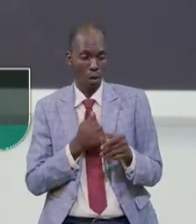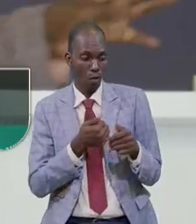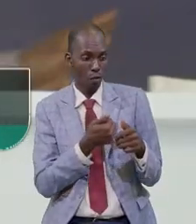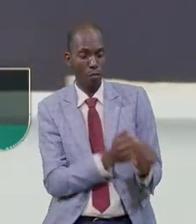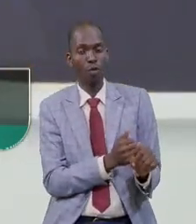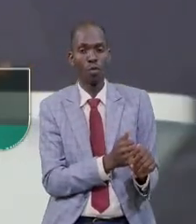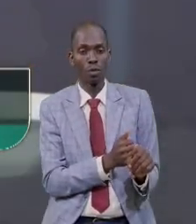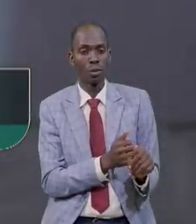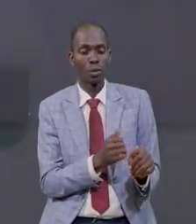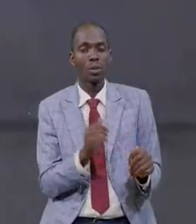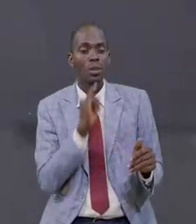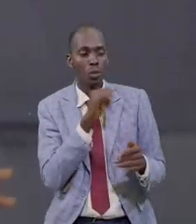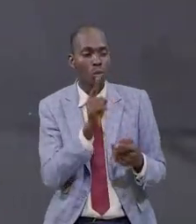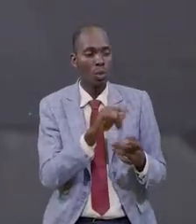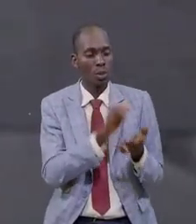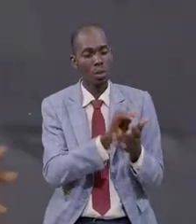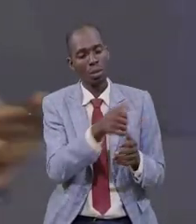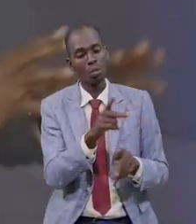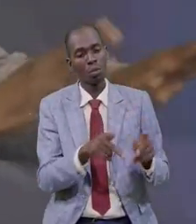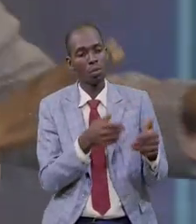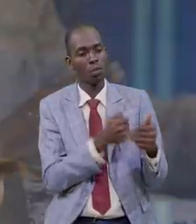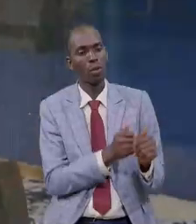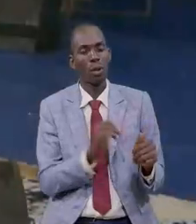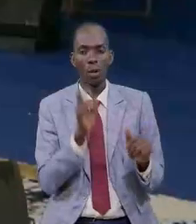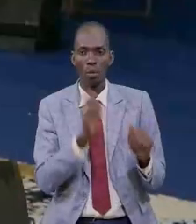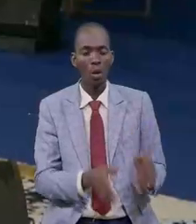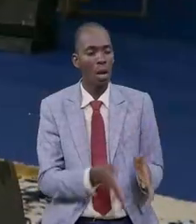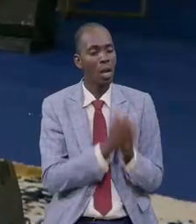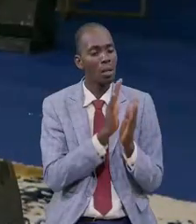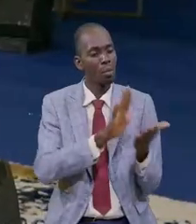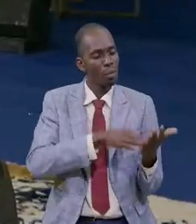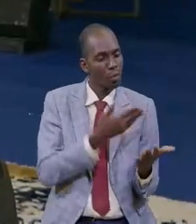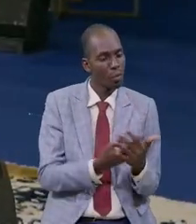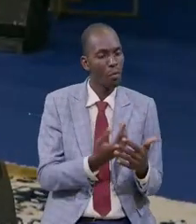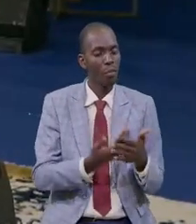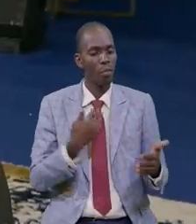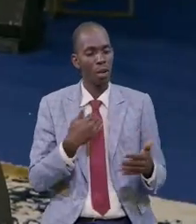ça VI dire direction